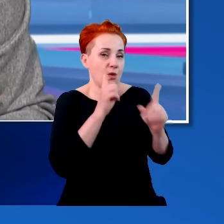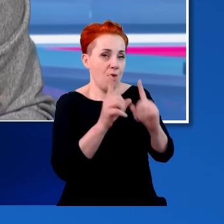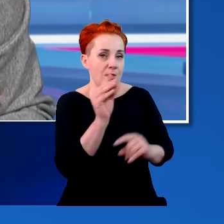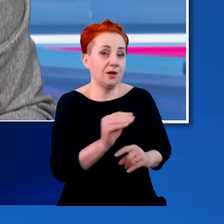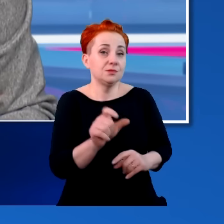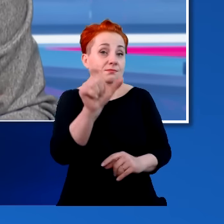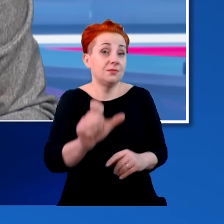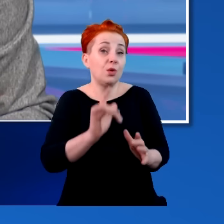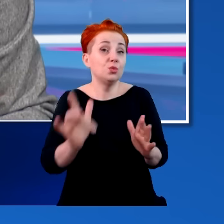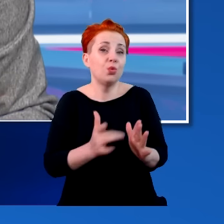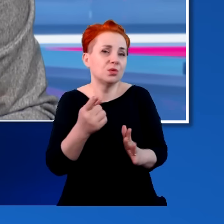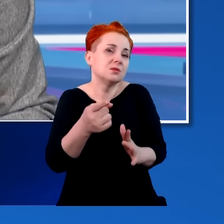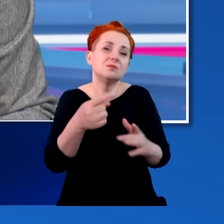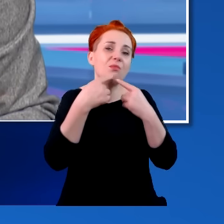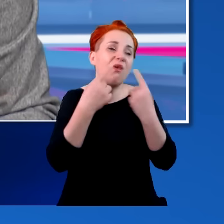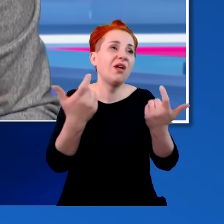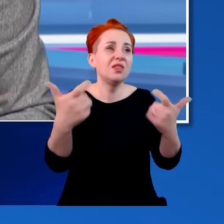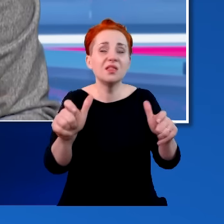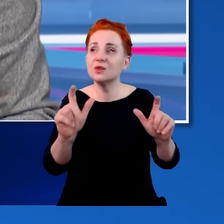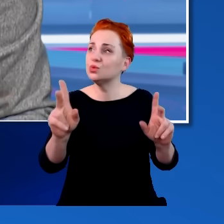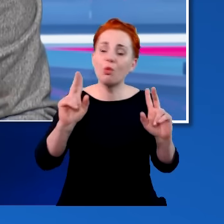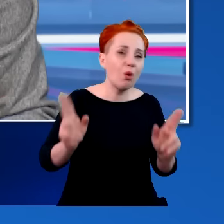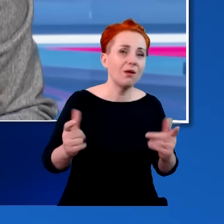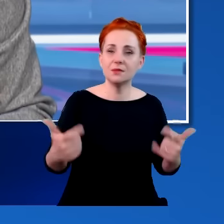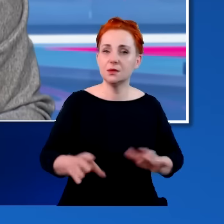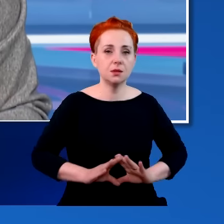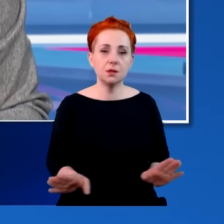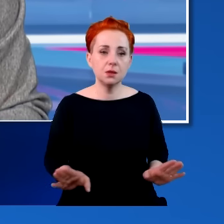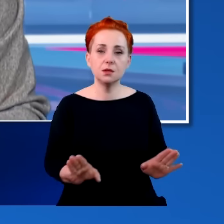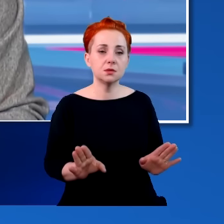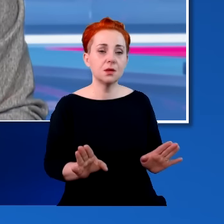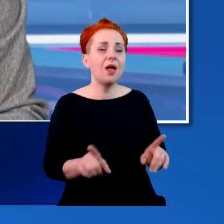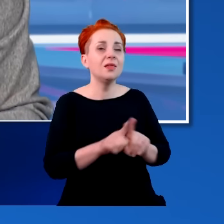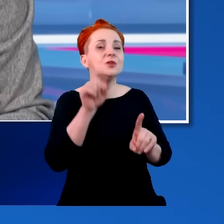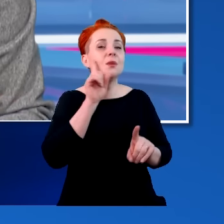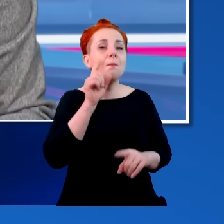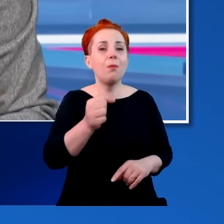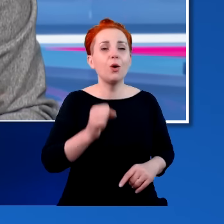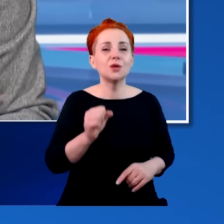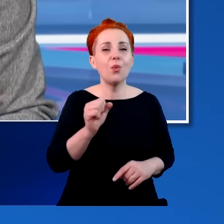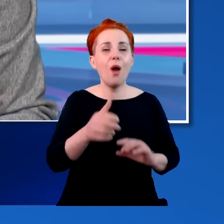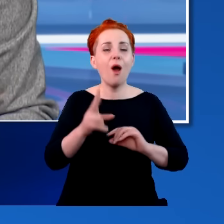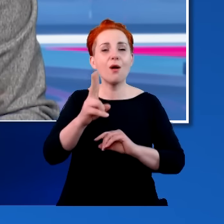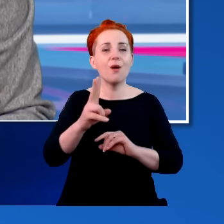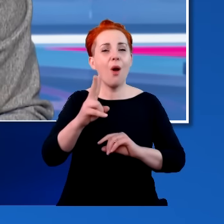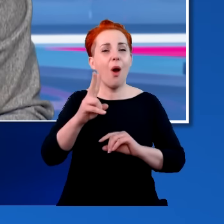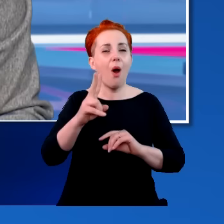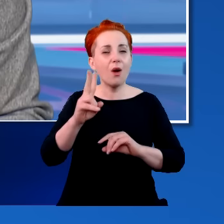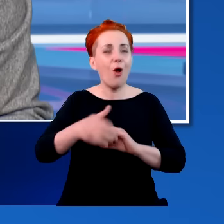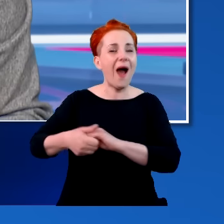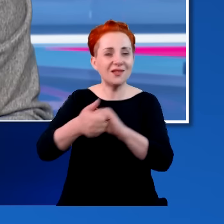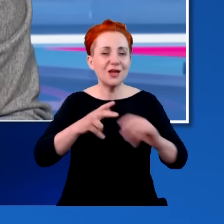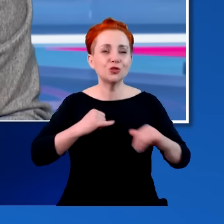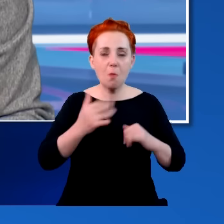Tusk oczywiście nie powiedział niczego, żadnych konkretów. Nie, tam nie było. I pan mówiliśmy. Poseł z koalicji rządzącej mówi, jakieś rozwiązania zostały